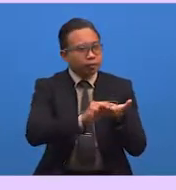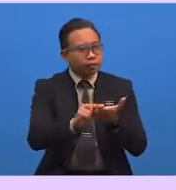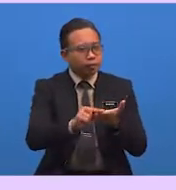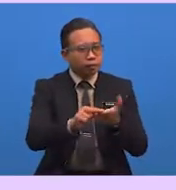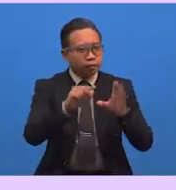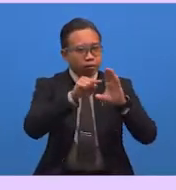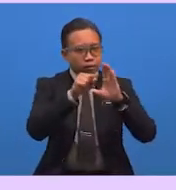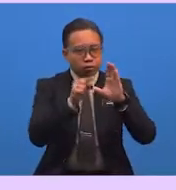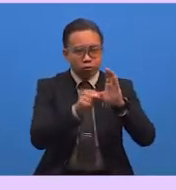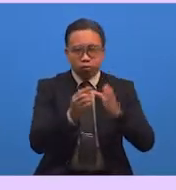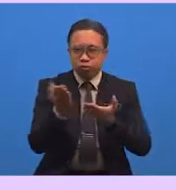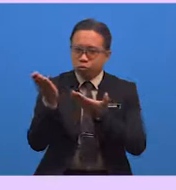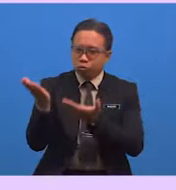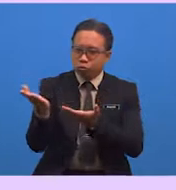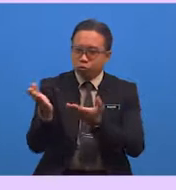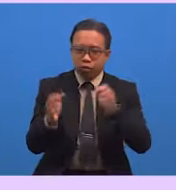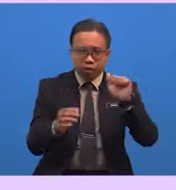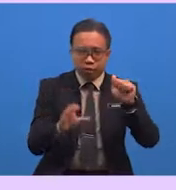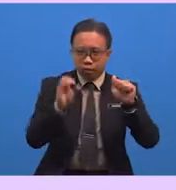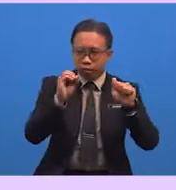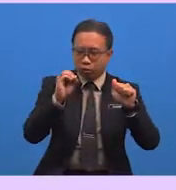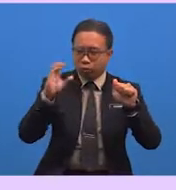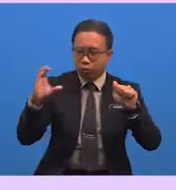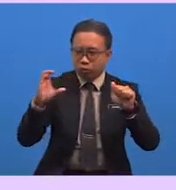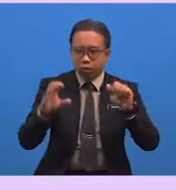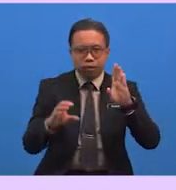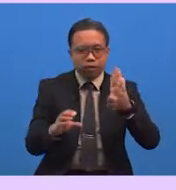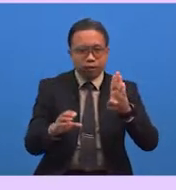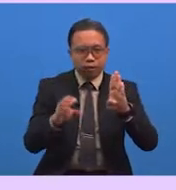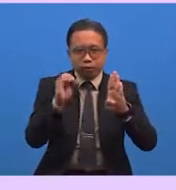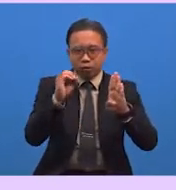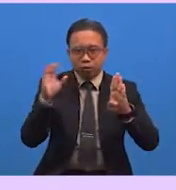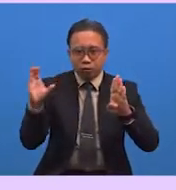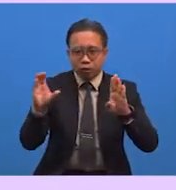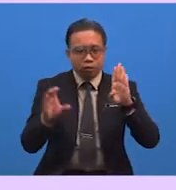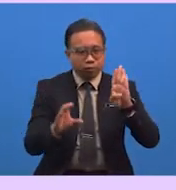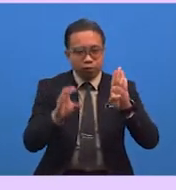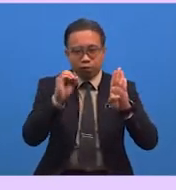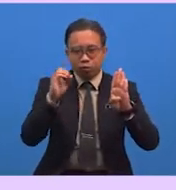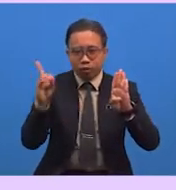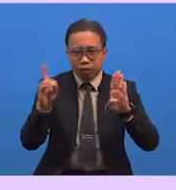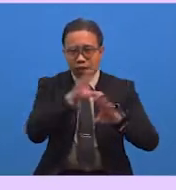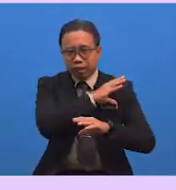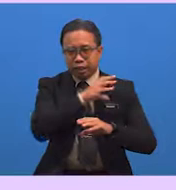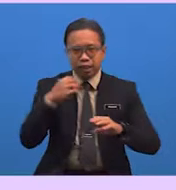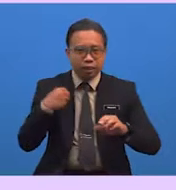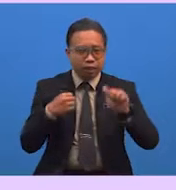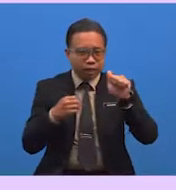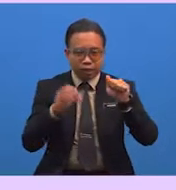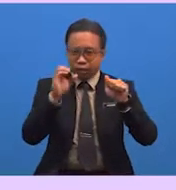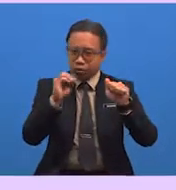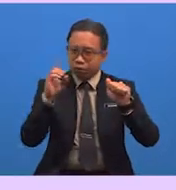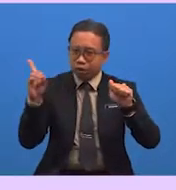sudut yang tertera, sudut AOC, BOC, BOD dan AOD